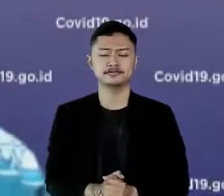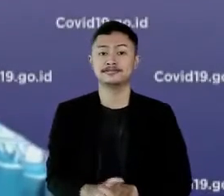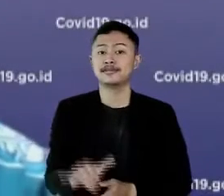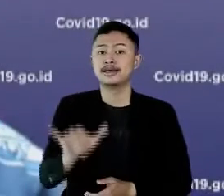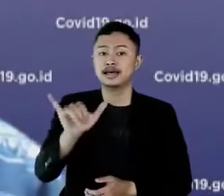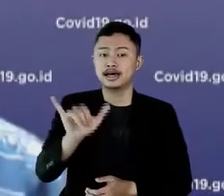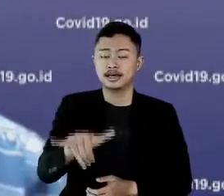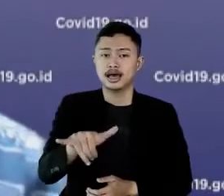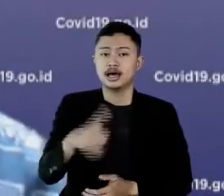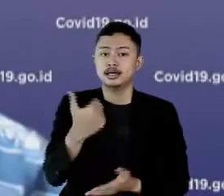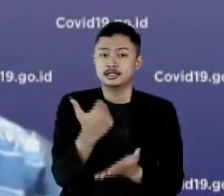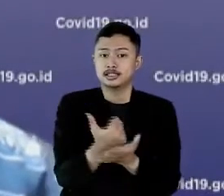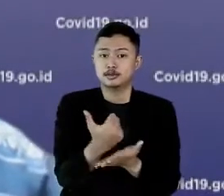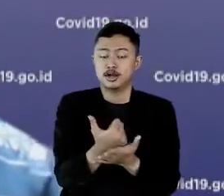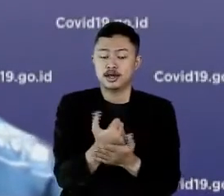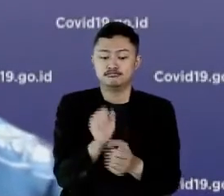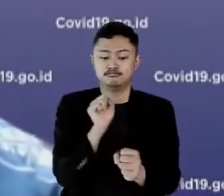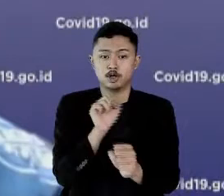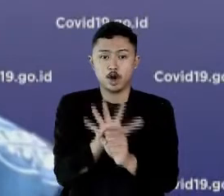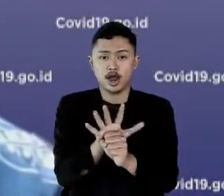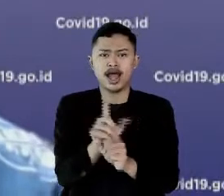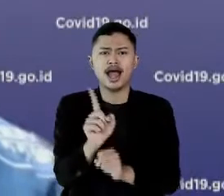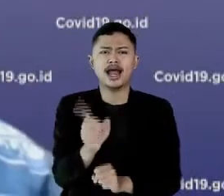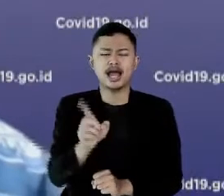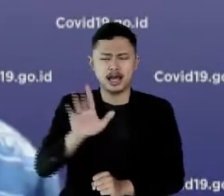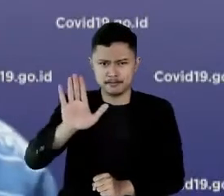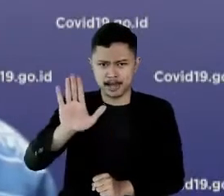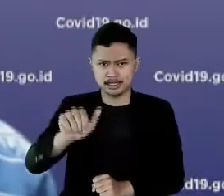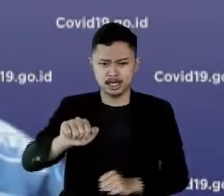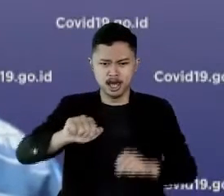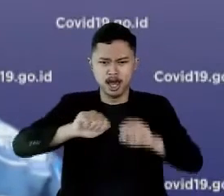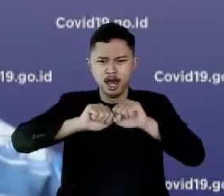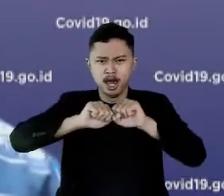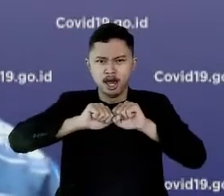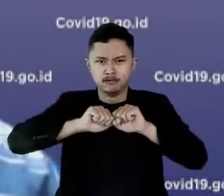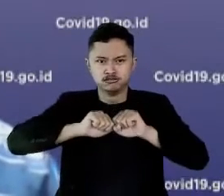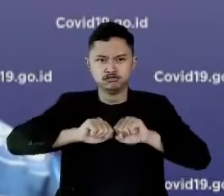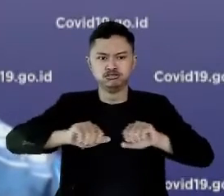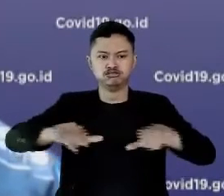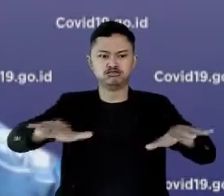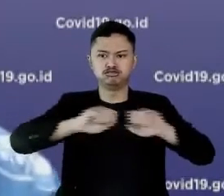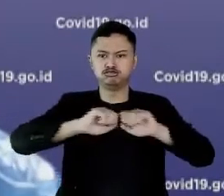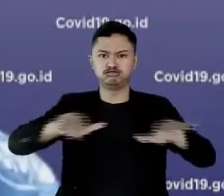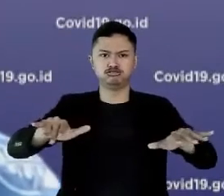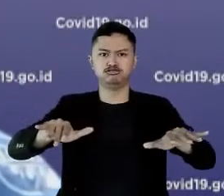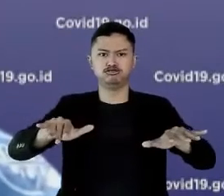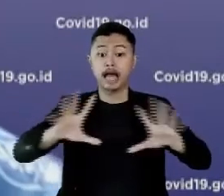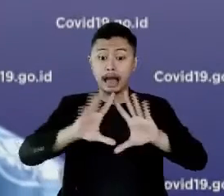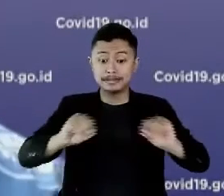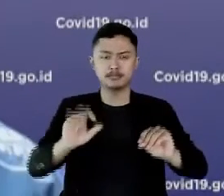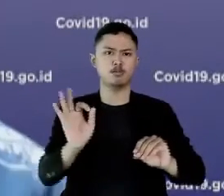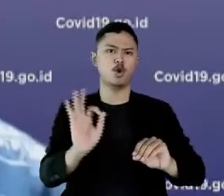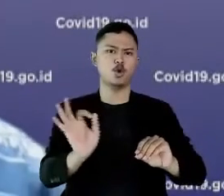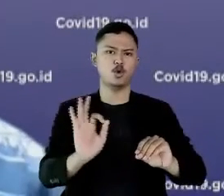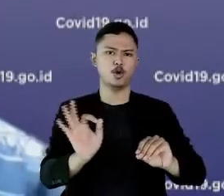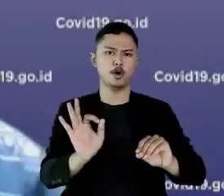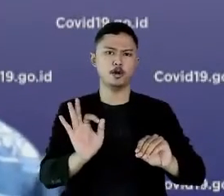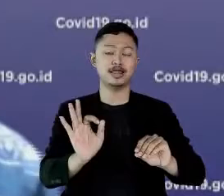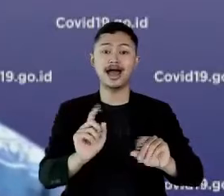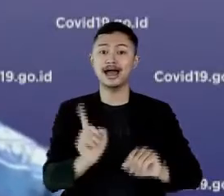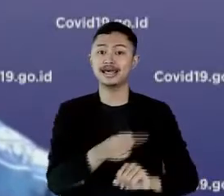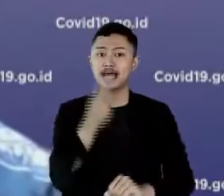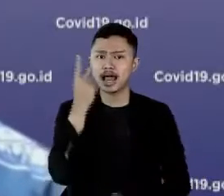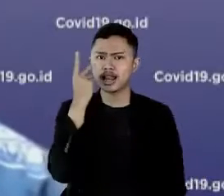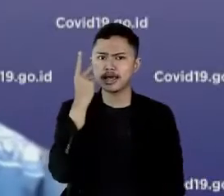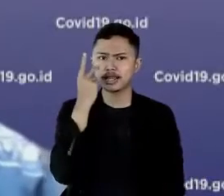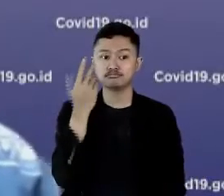Iya, jadi gini, jadi virus ini masih ada kan, masih beredar gitu ya, masih ada, belum habis gitu. Dan kita juga